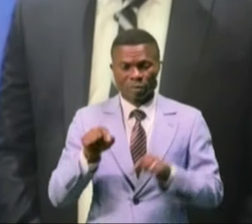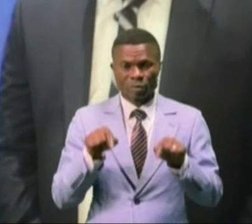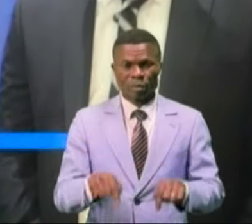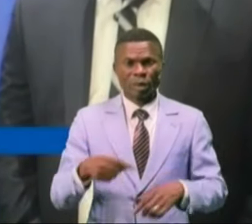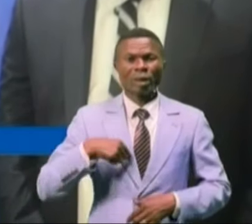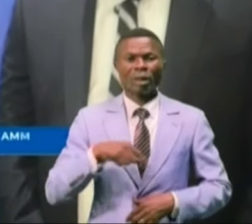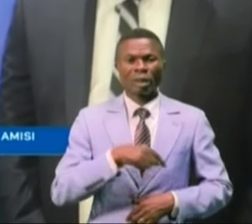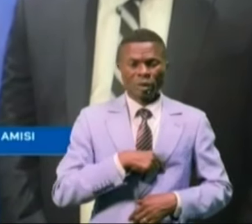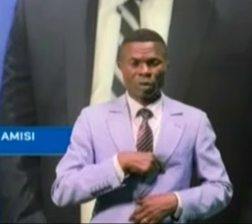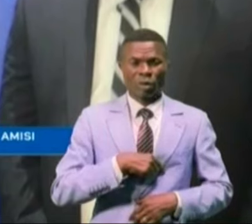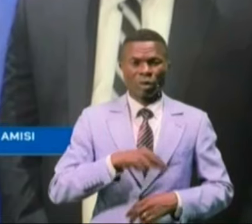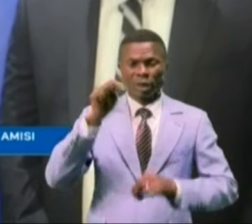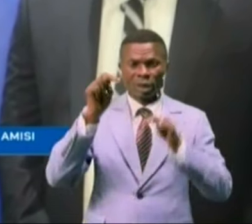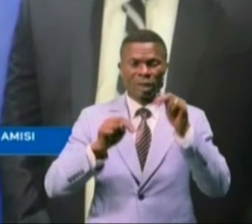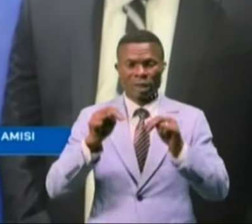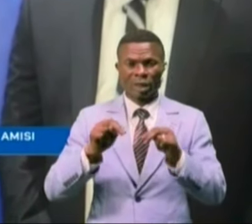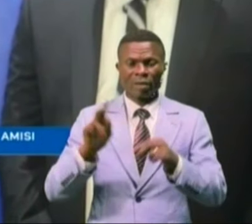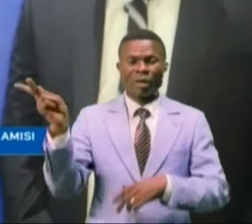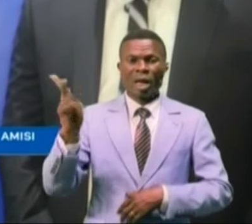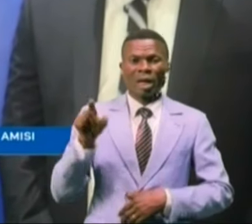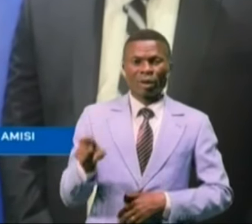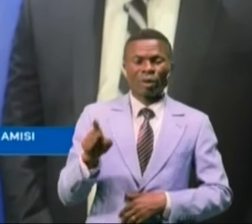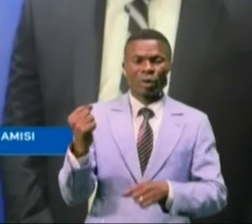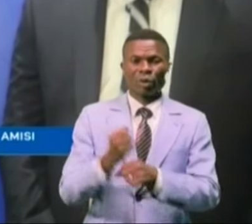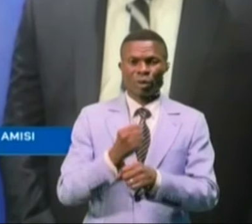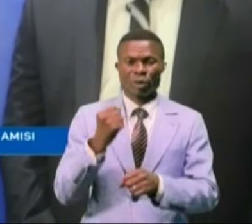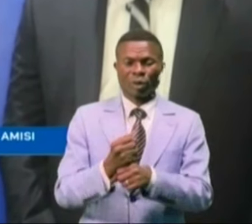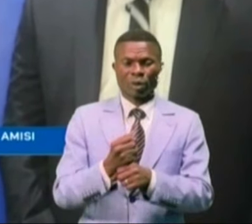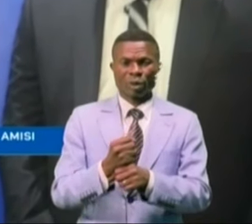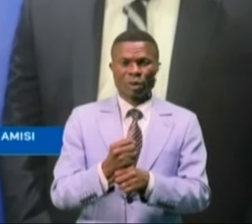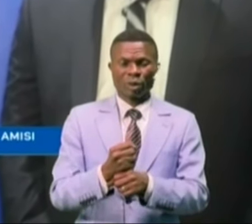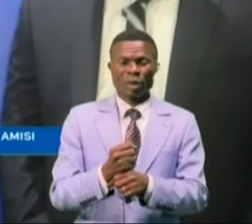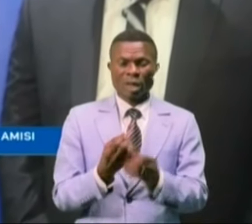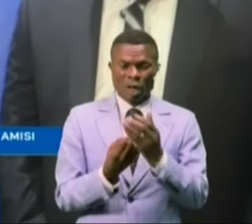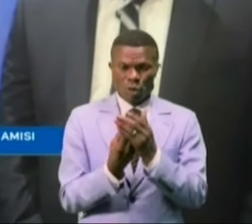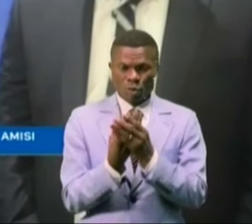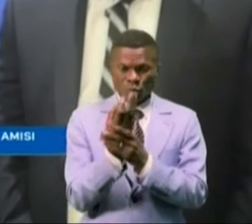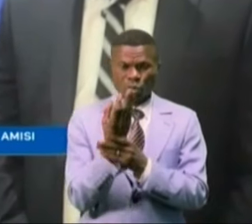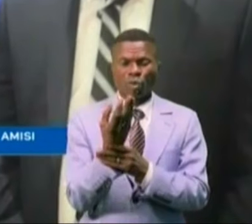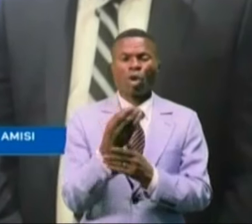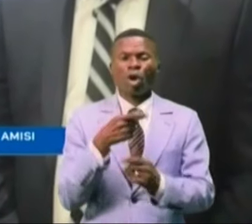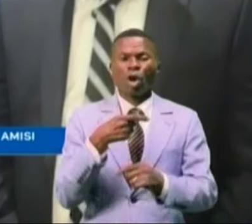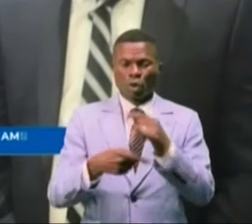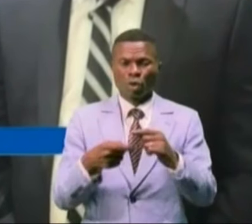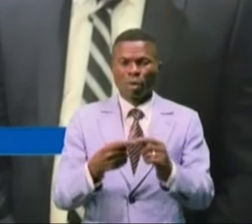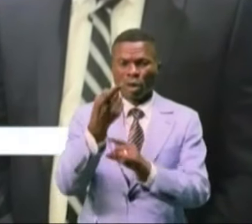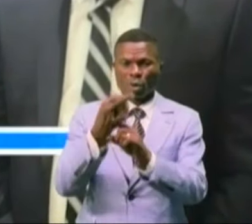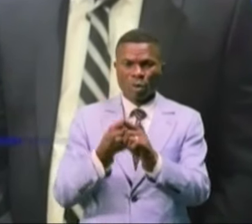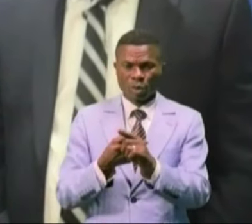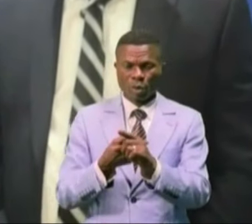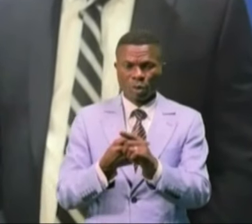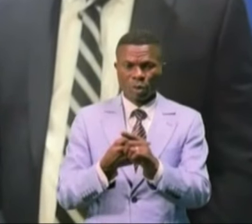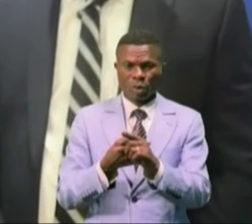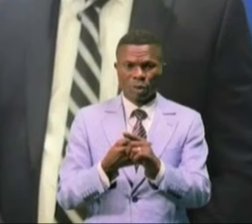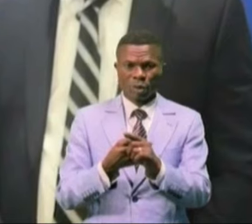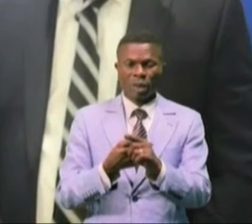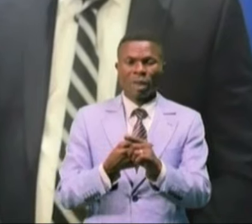sommes au niveau du du bloc Kassaï où les travaux au sol vont devoir commencer au courant de mi